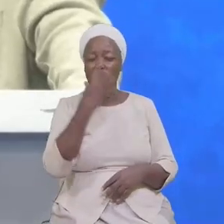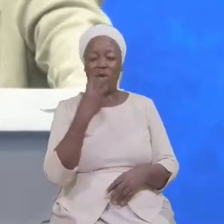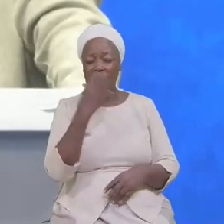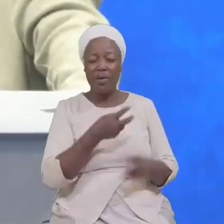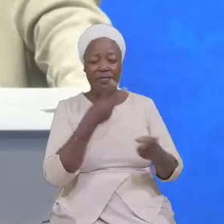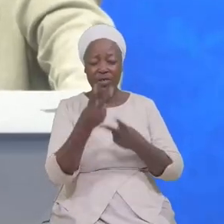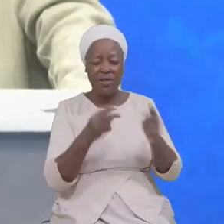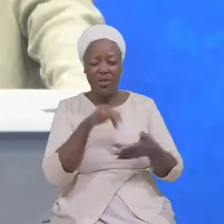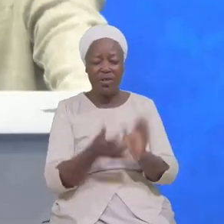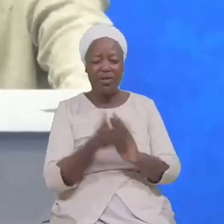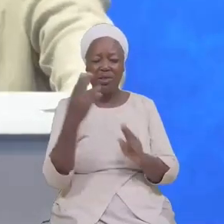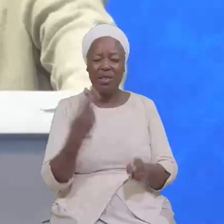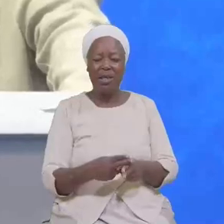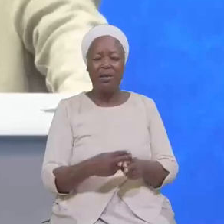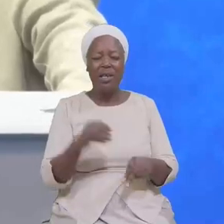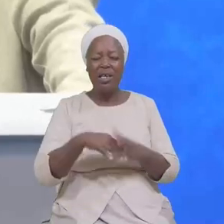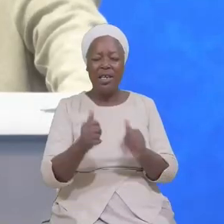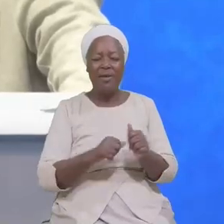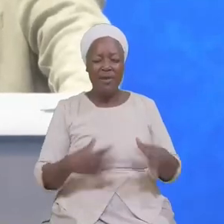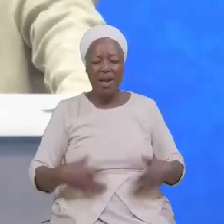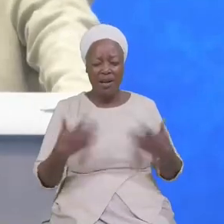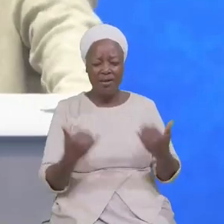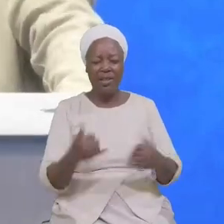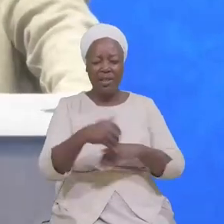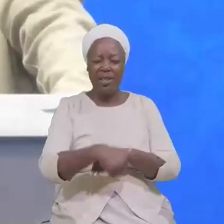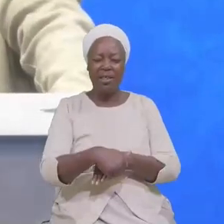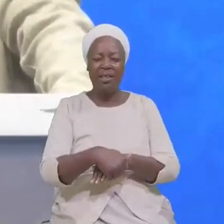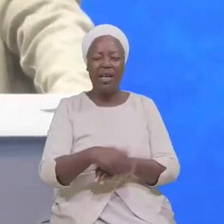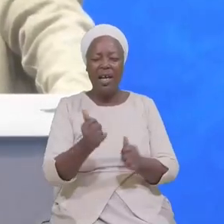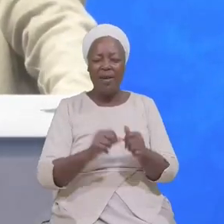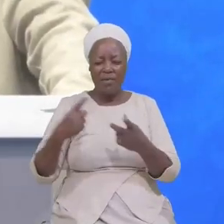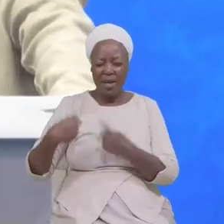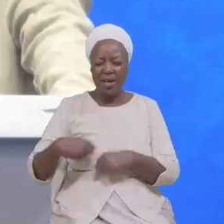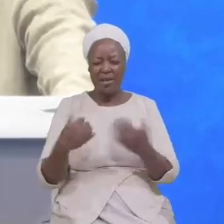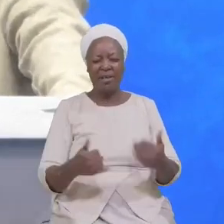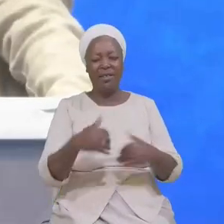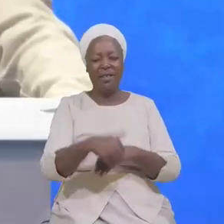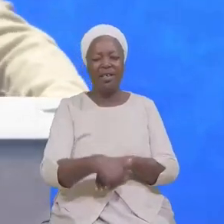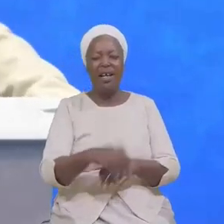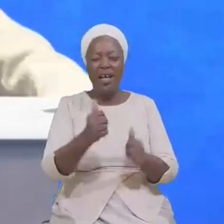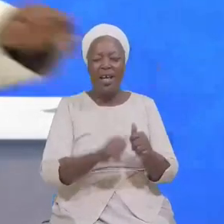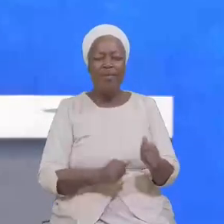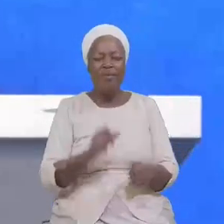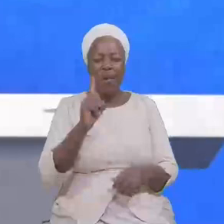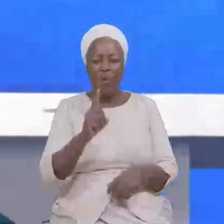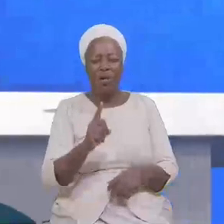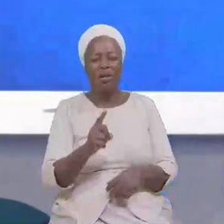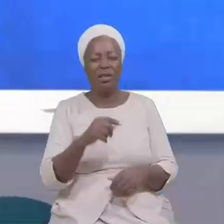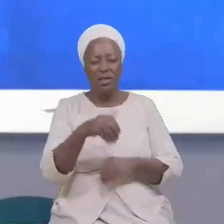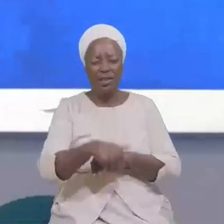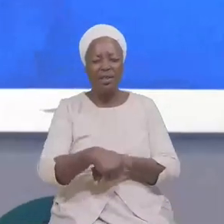visitation glorieuse. Dans chaque vie ce soir, dans chaque cœur ce soir, dans la vie de chacun ce